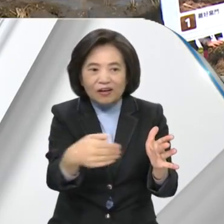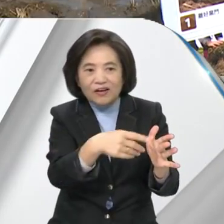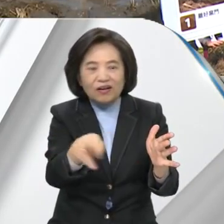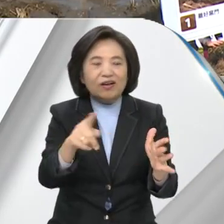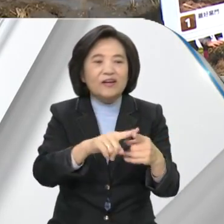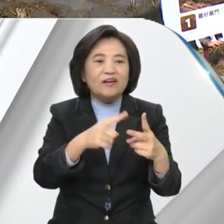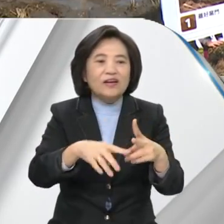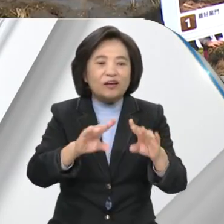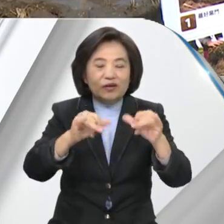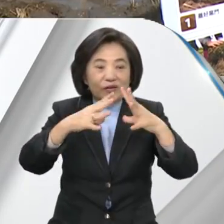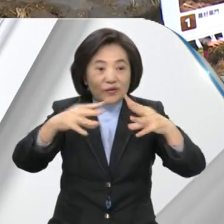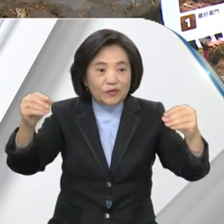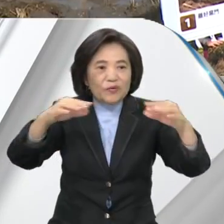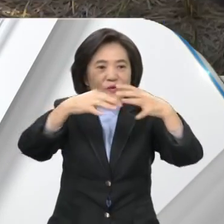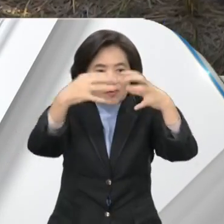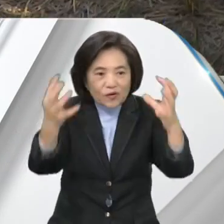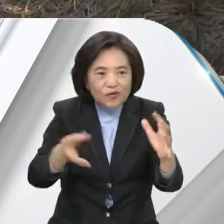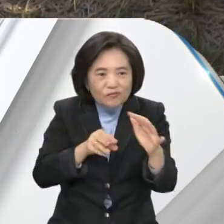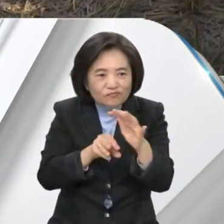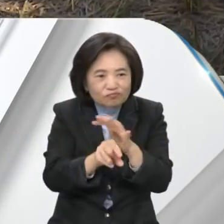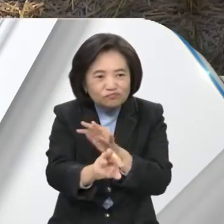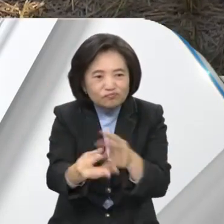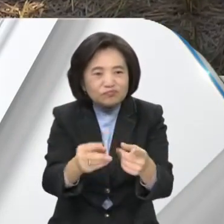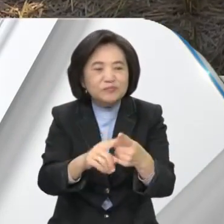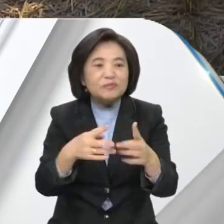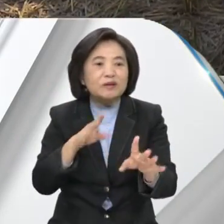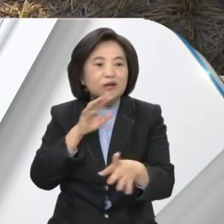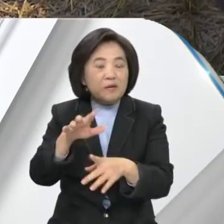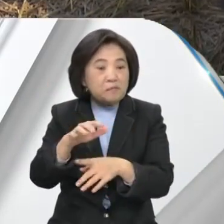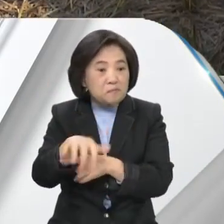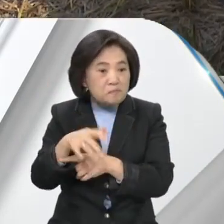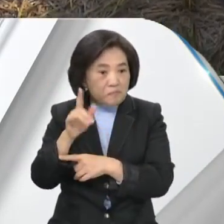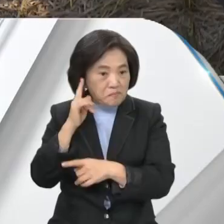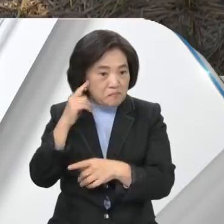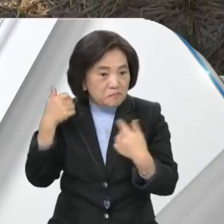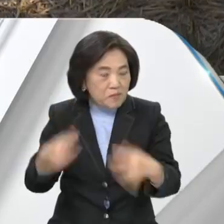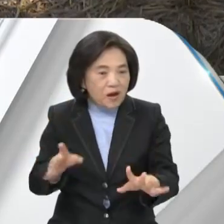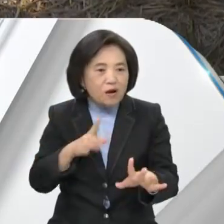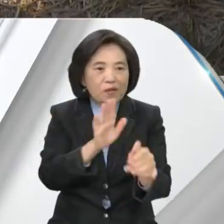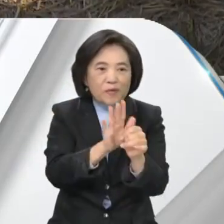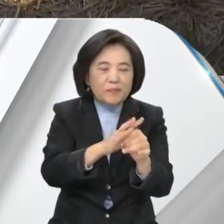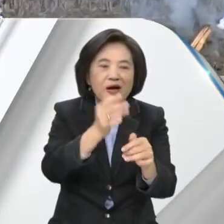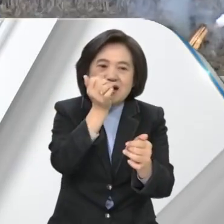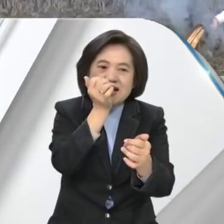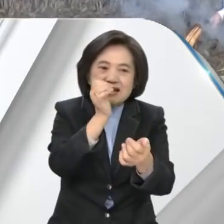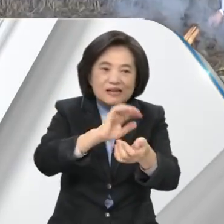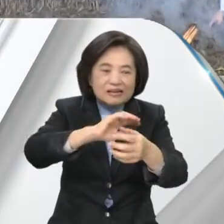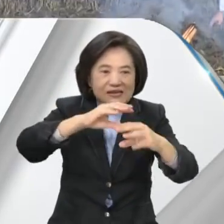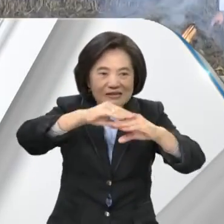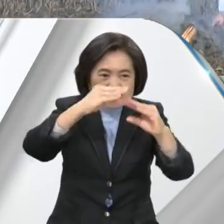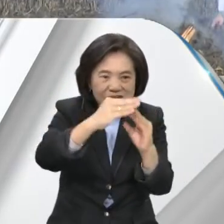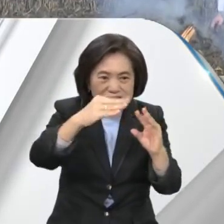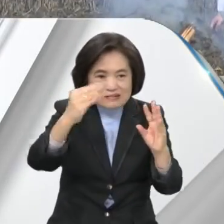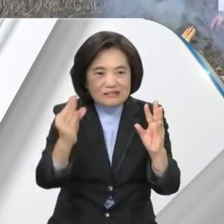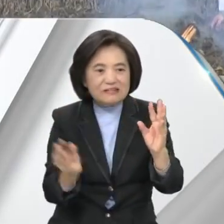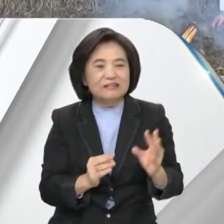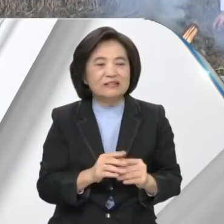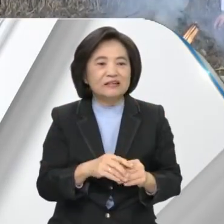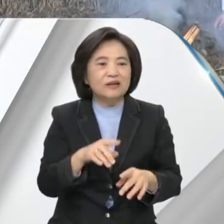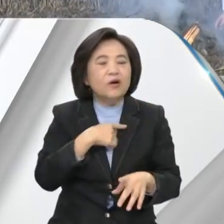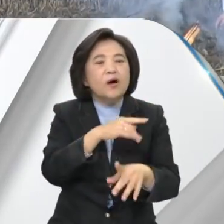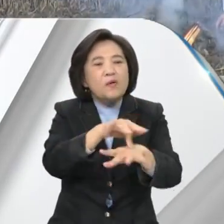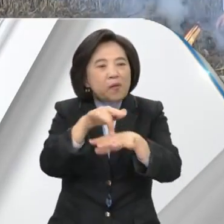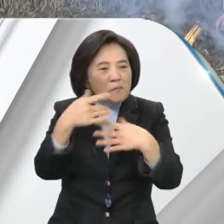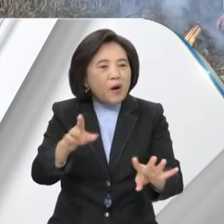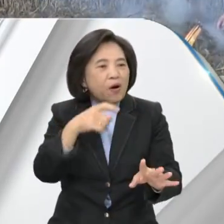田方控制派番薯，同时邀请有经验的老农民听受介绍。不过也有民众表示，虽然体验